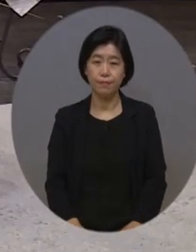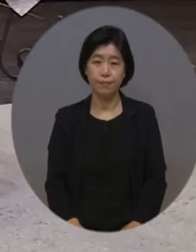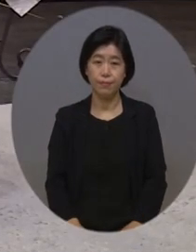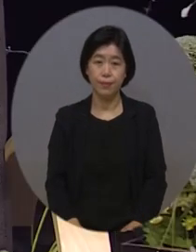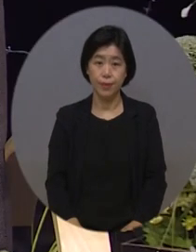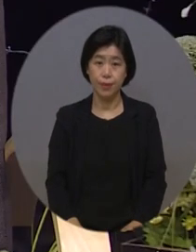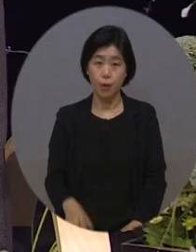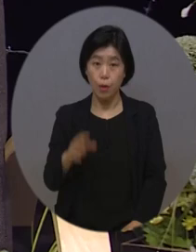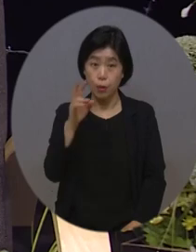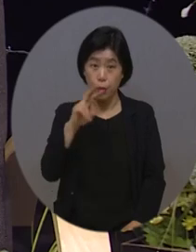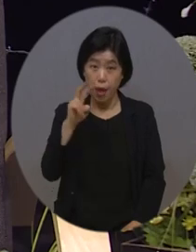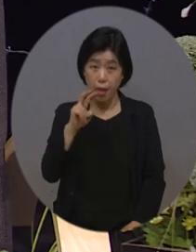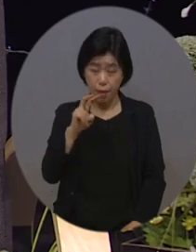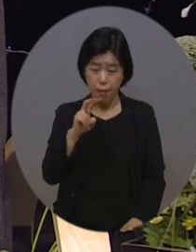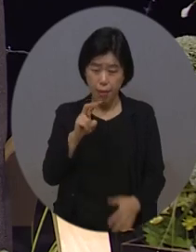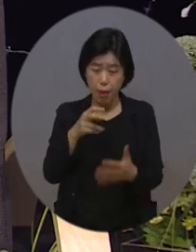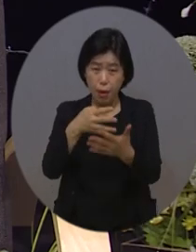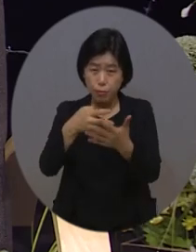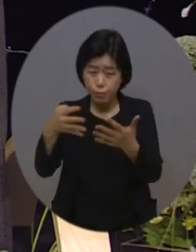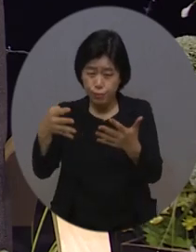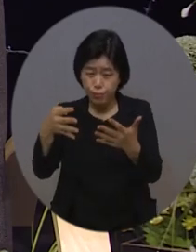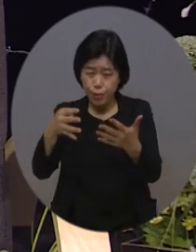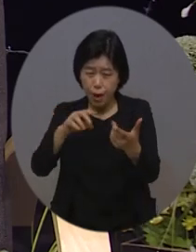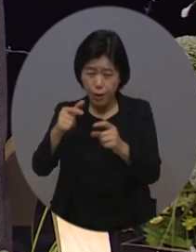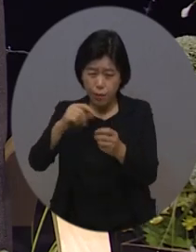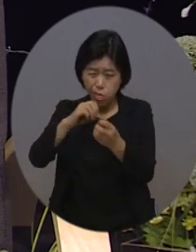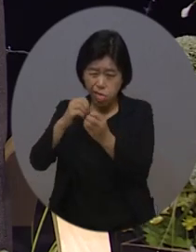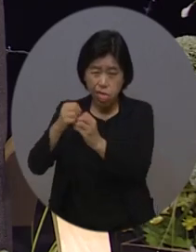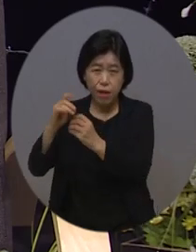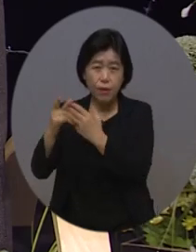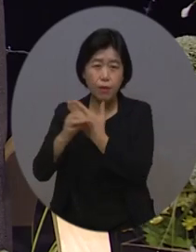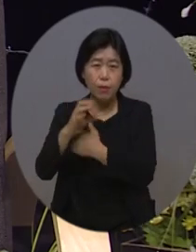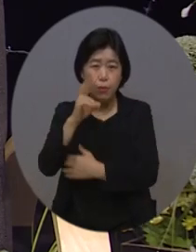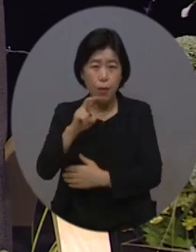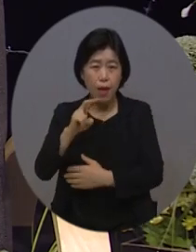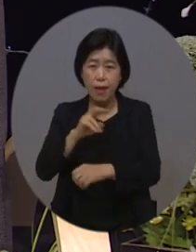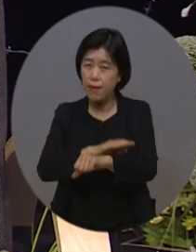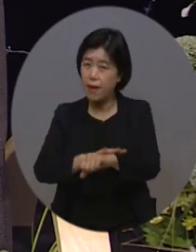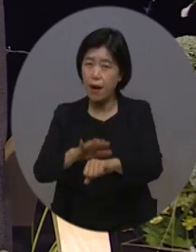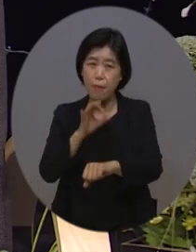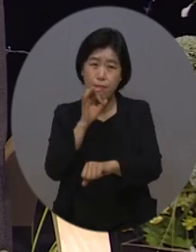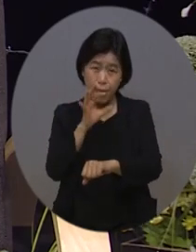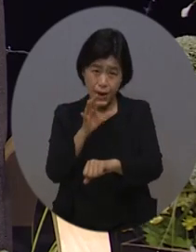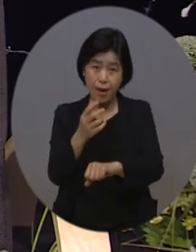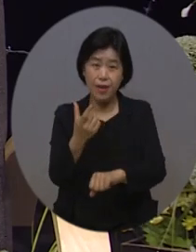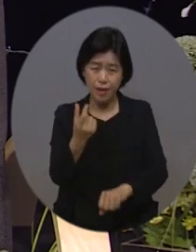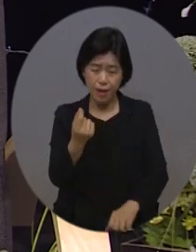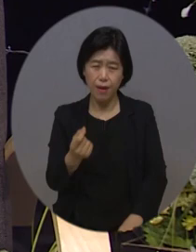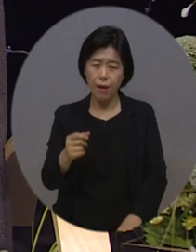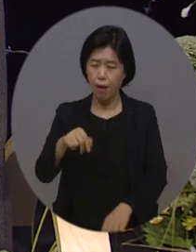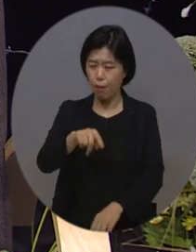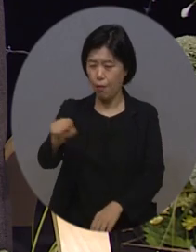짧아지고 음표 머리가 무너져 고통의 표정으로 숨을 쉽니다.